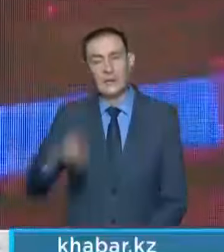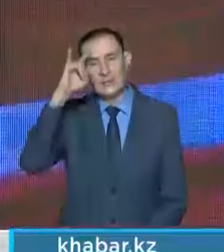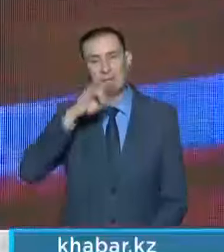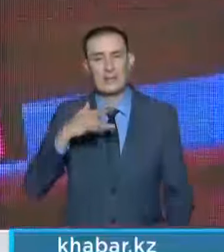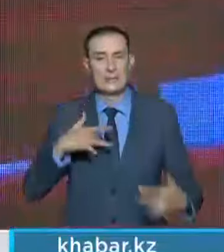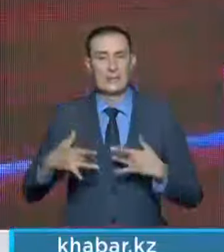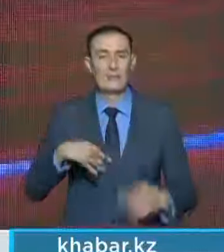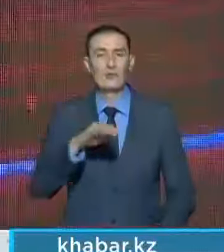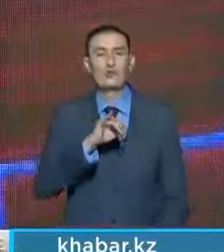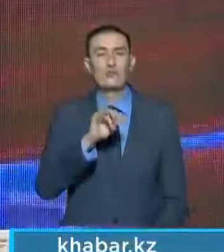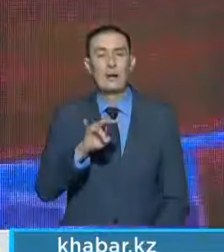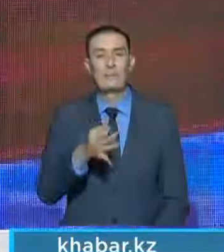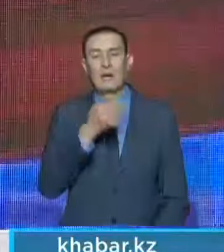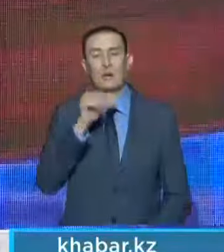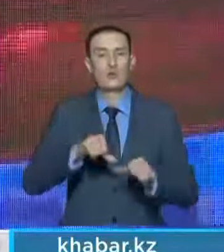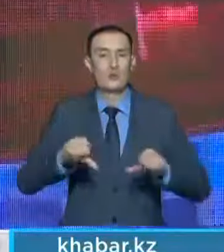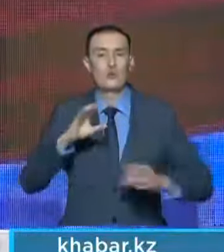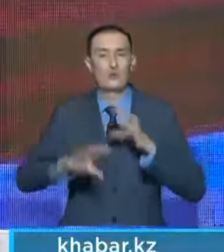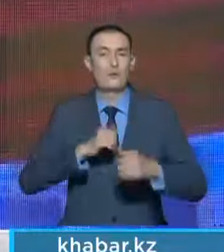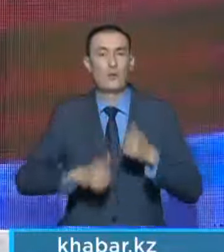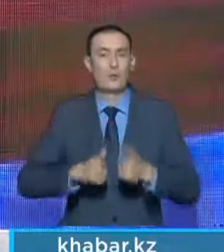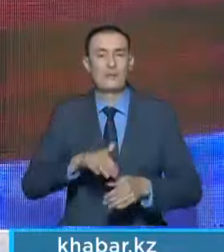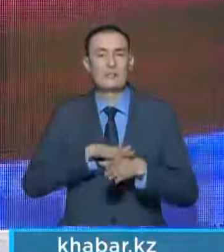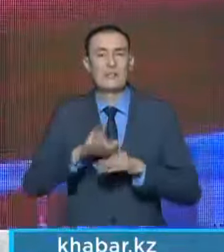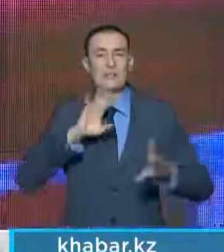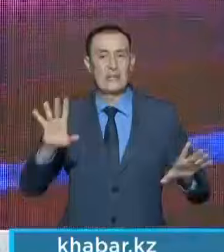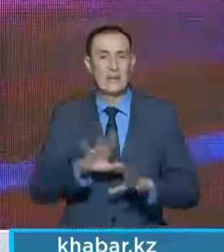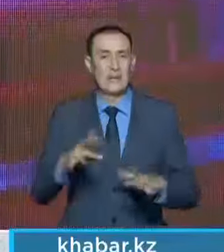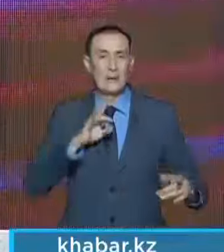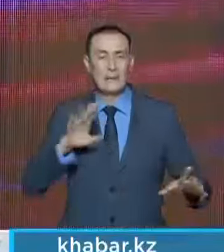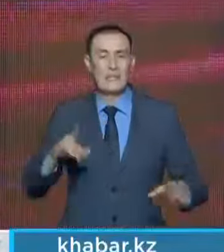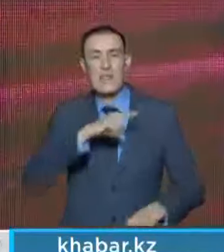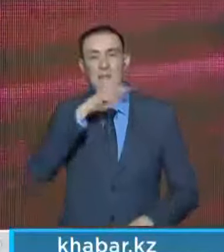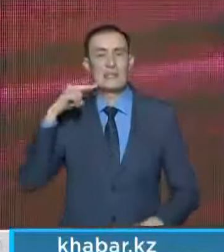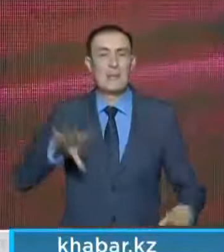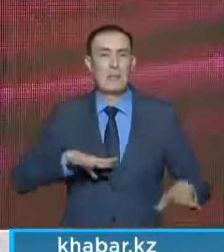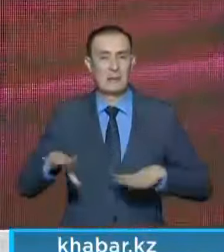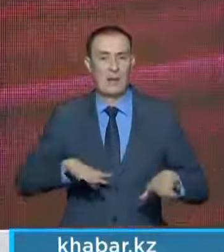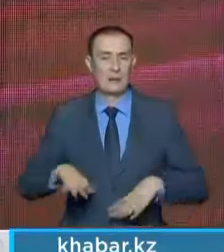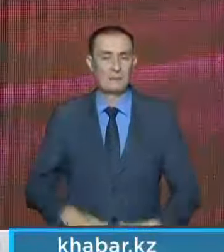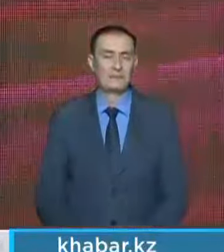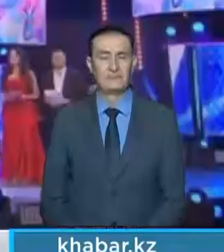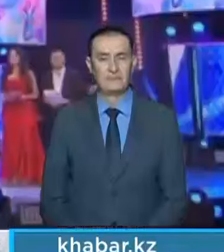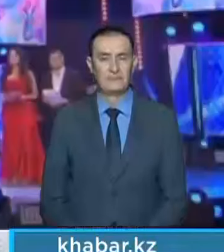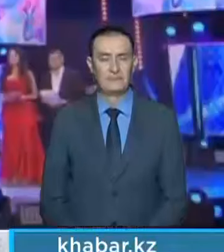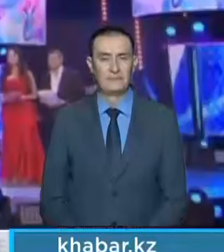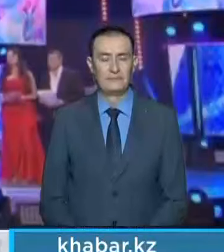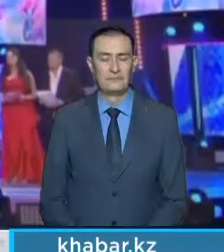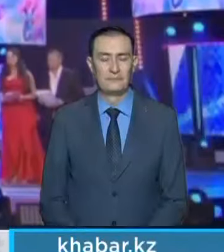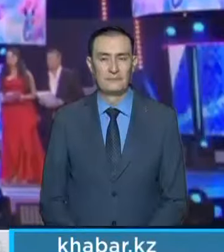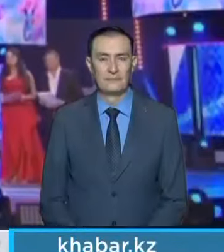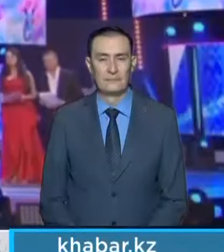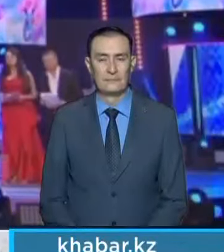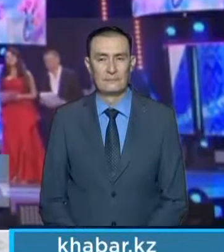Казахстанец Ерназар Жубан покорил жюри международного конкурса исполнителя эстрадной песни «Славянский базар». Ерназар